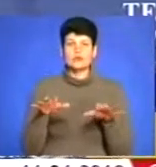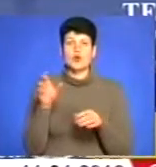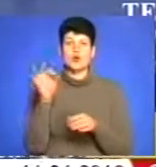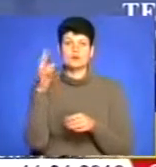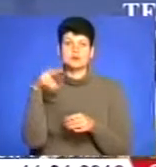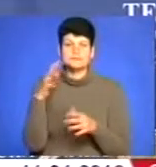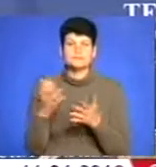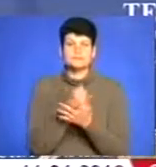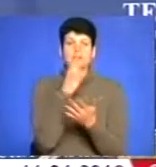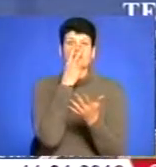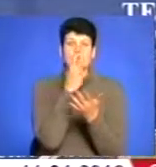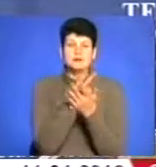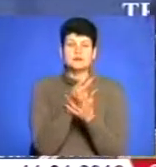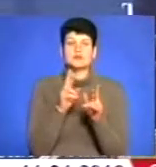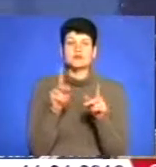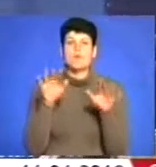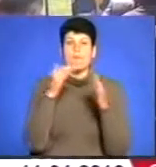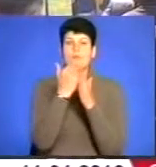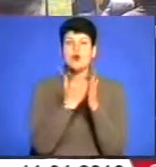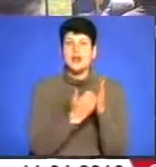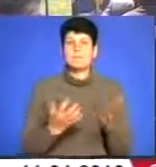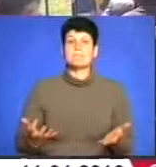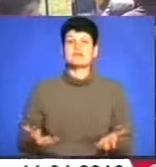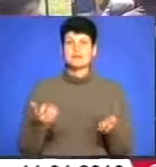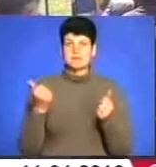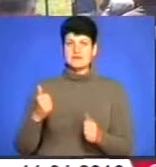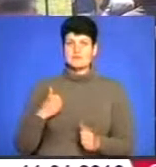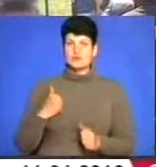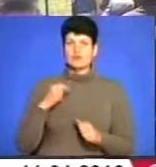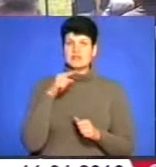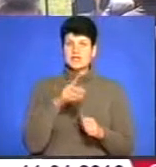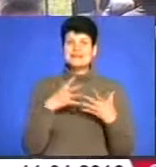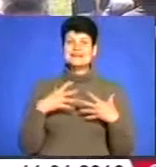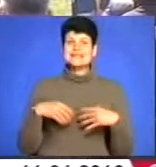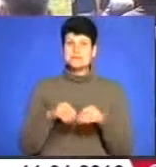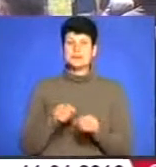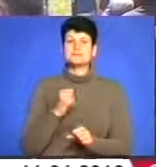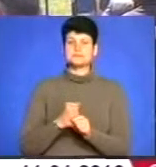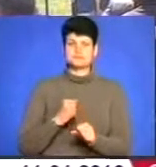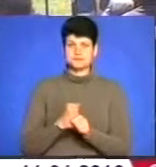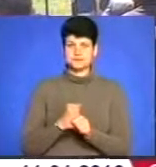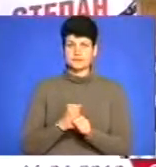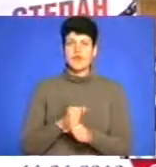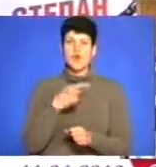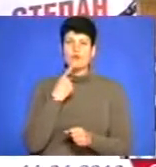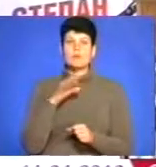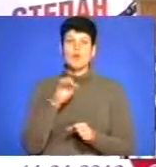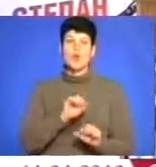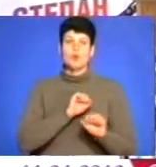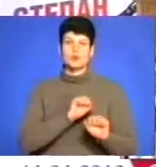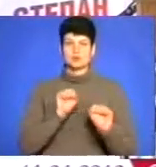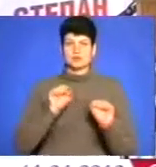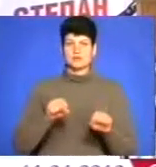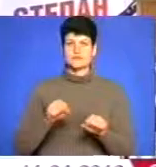наочно показати, що програма підтримки військових та їх сімей діє. Степан Барна говорив і про обороноздатність